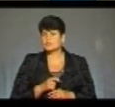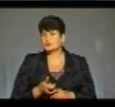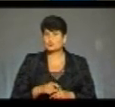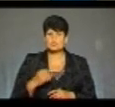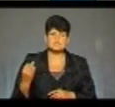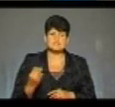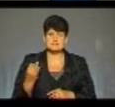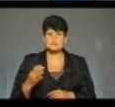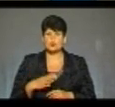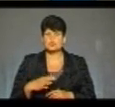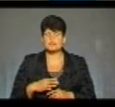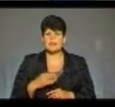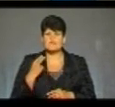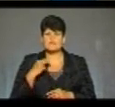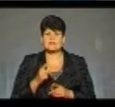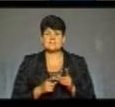на ефективність реформ.